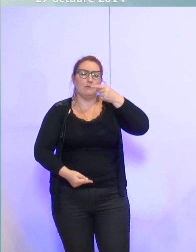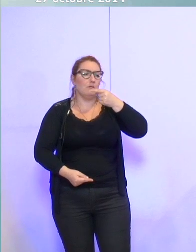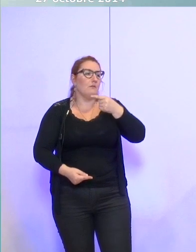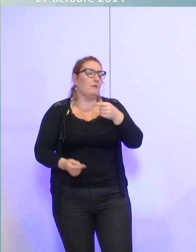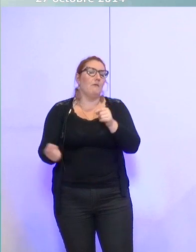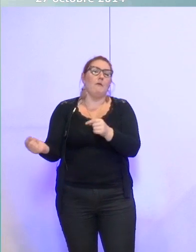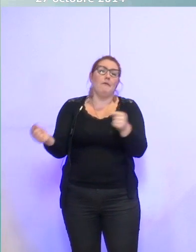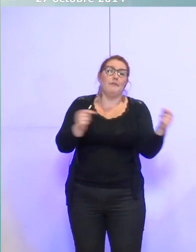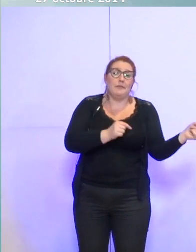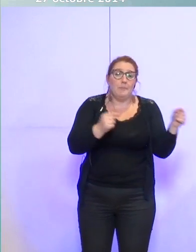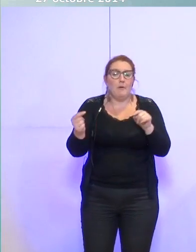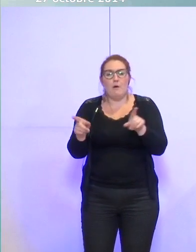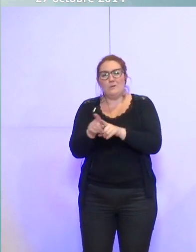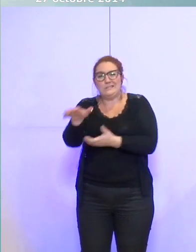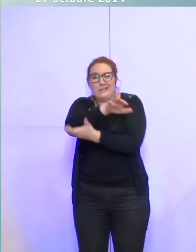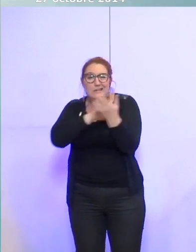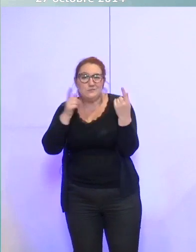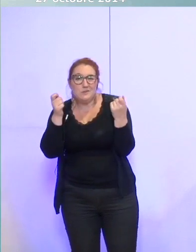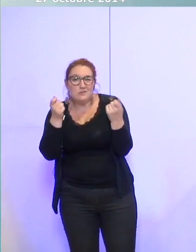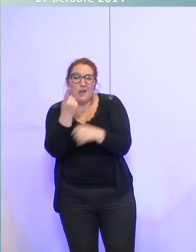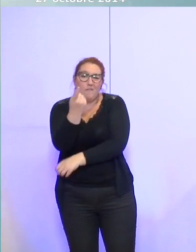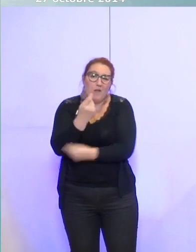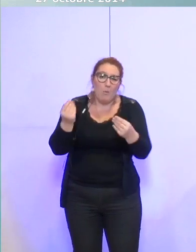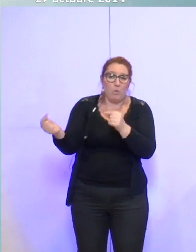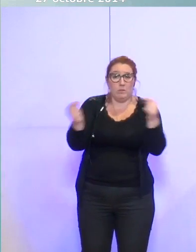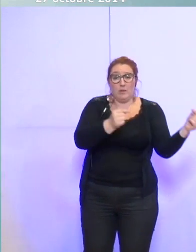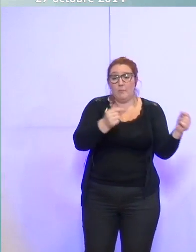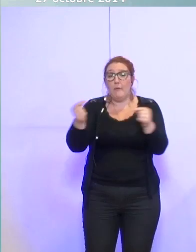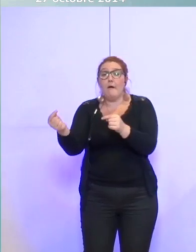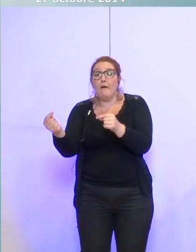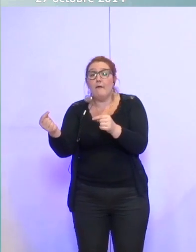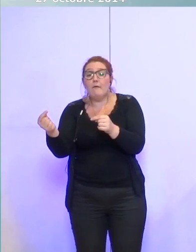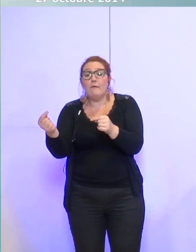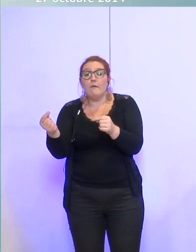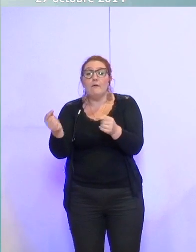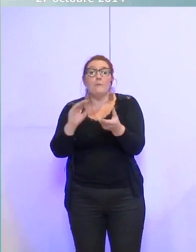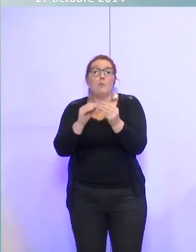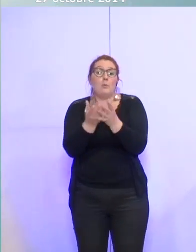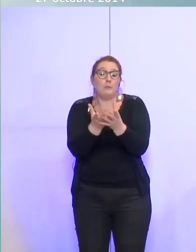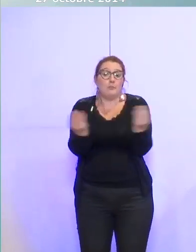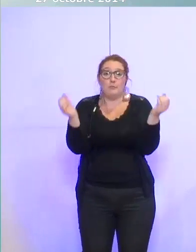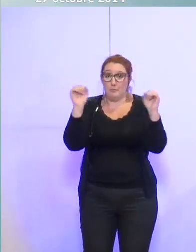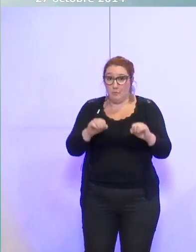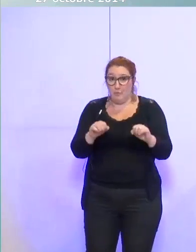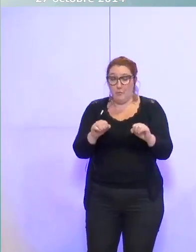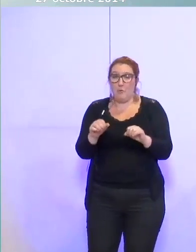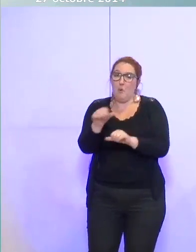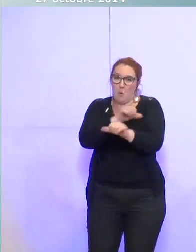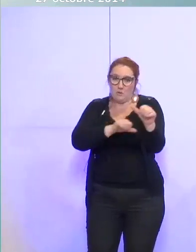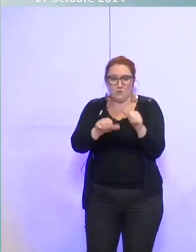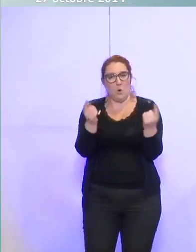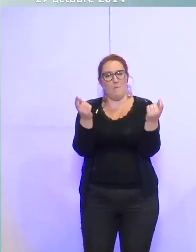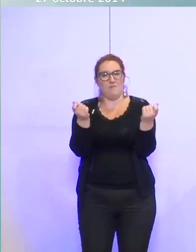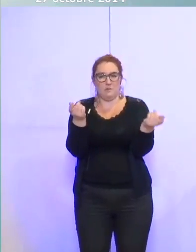crise financière et ses sources ne trouvera d'issue que à la fois dans la régulation financière, à la fois dans une réflexion